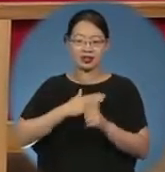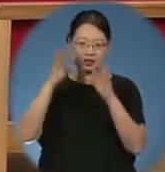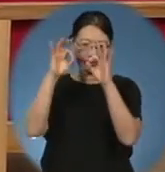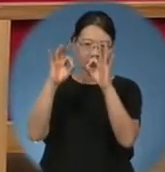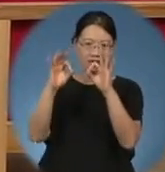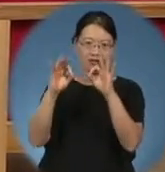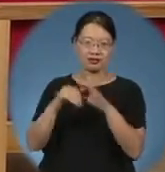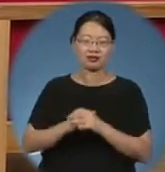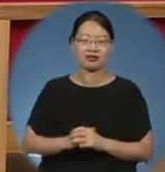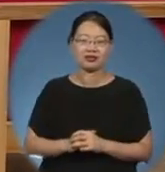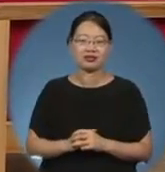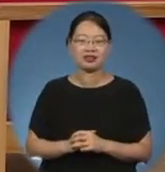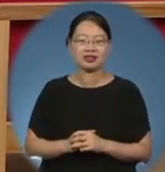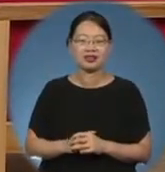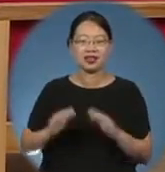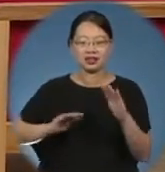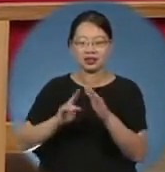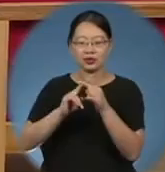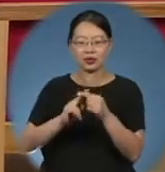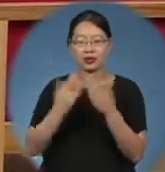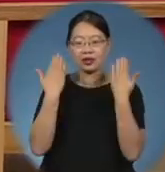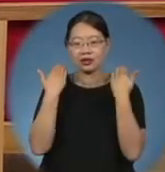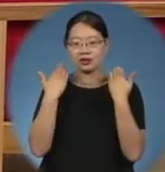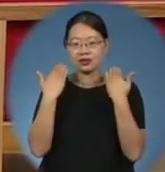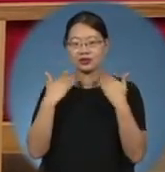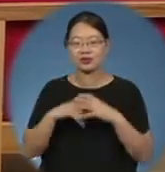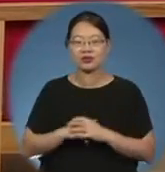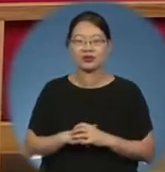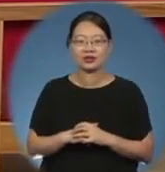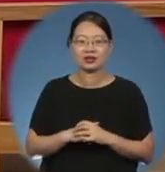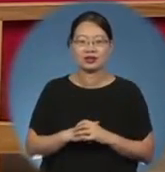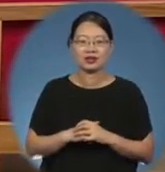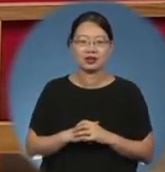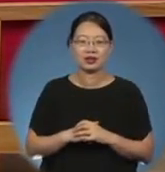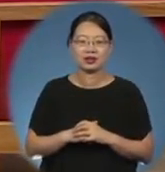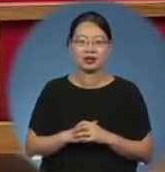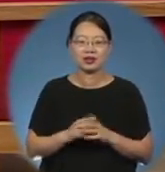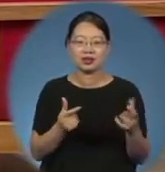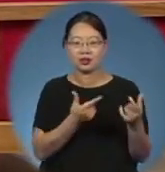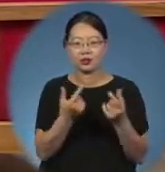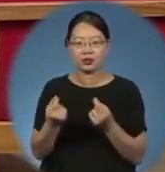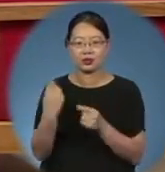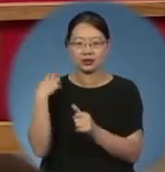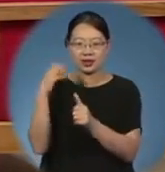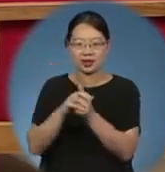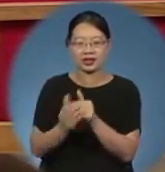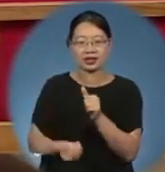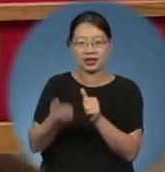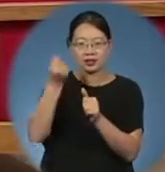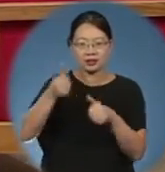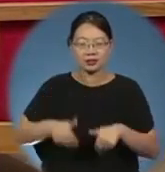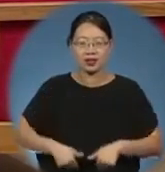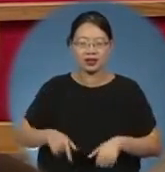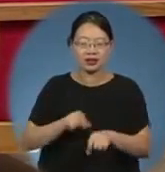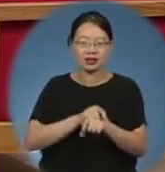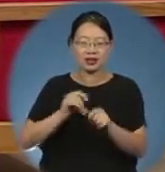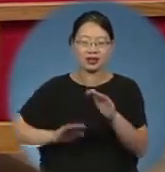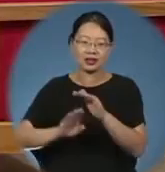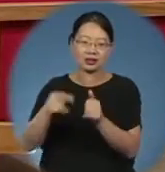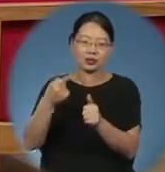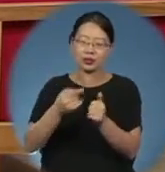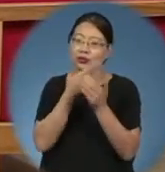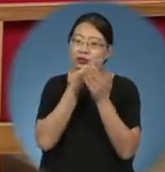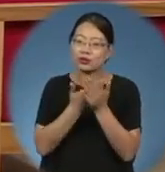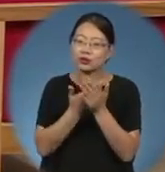볼때는 아 가정과 학교와 아 공리 책임을 갖고 해야 된다 특히 가정교회 위